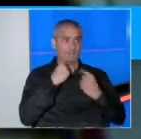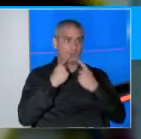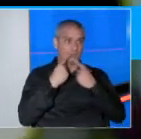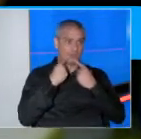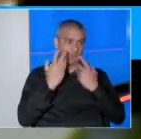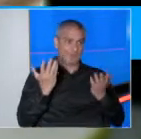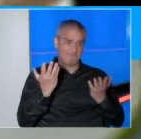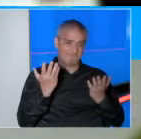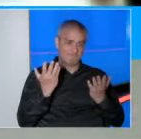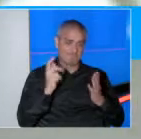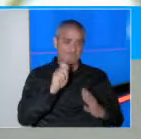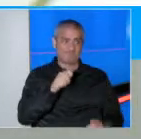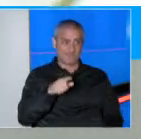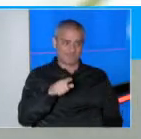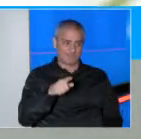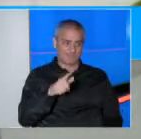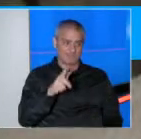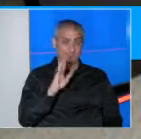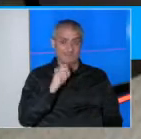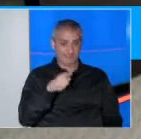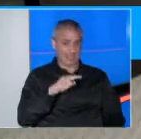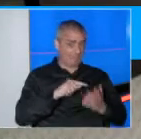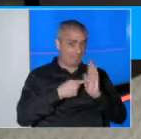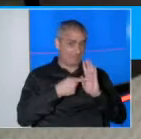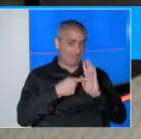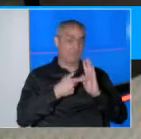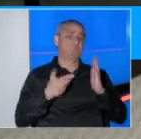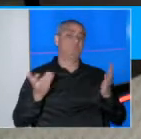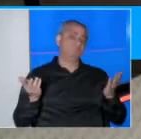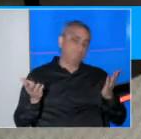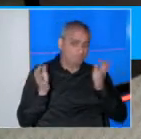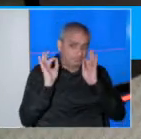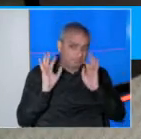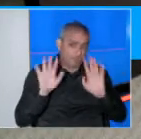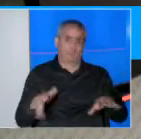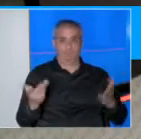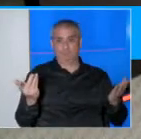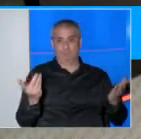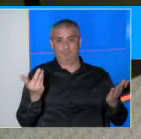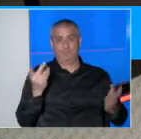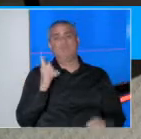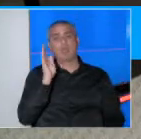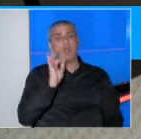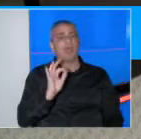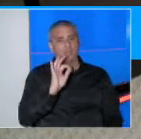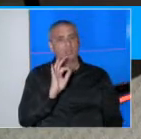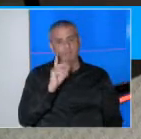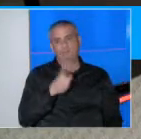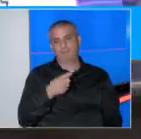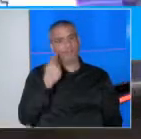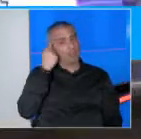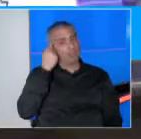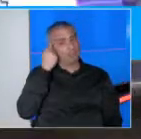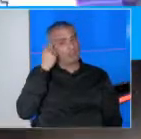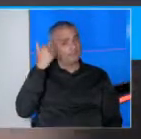לדיונים בכנסת, אז אם זאת המטרה, זה בסדר גמור. ובכל מקרה צריך